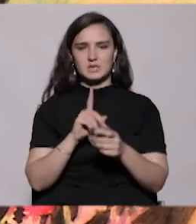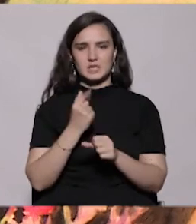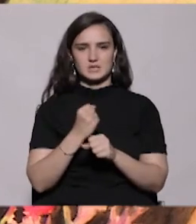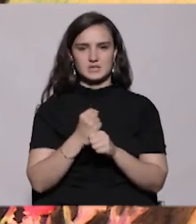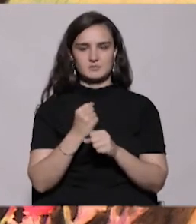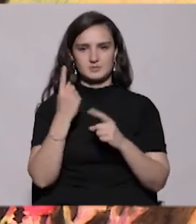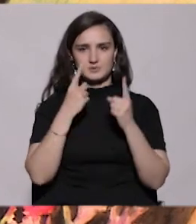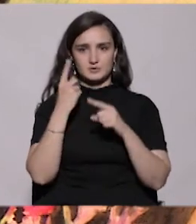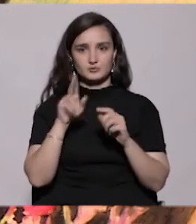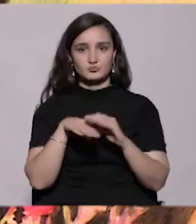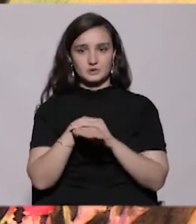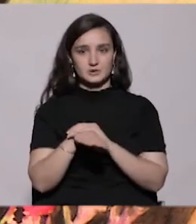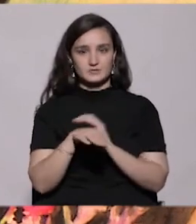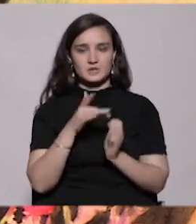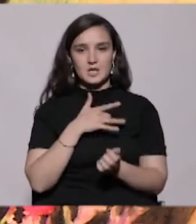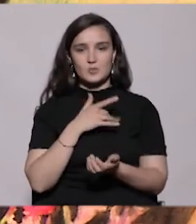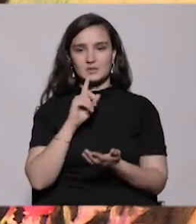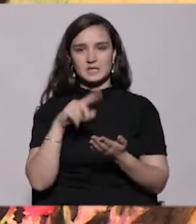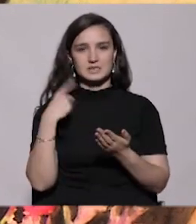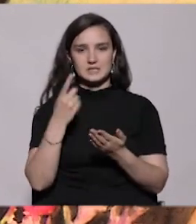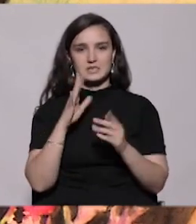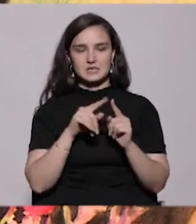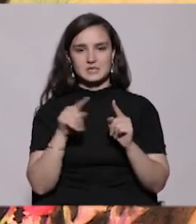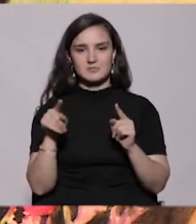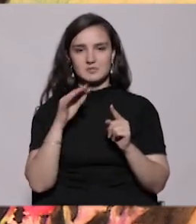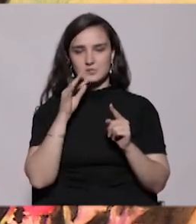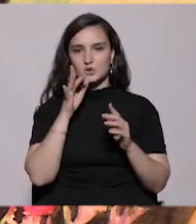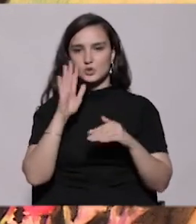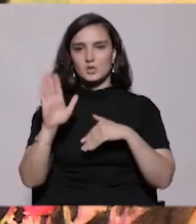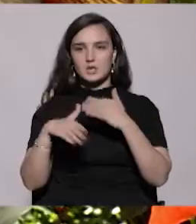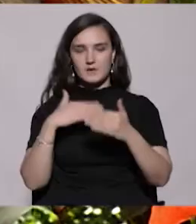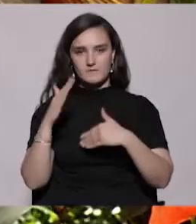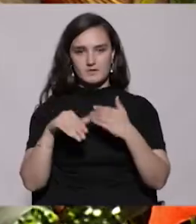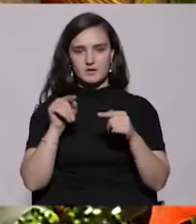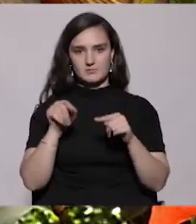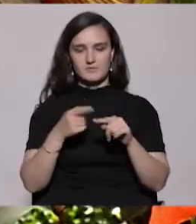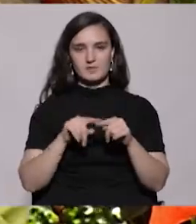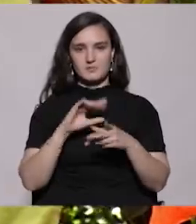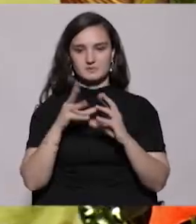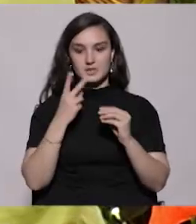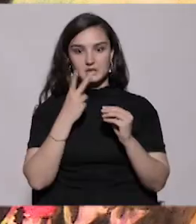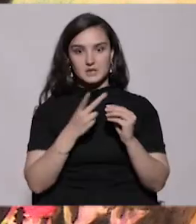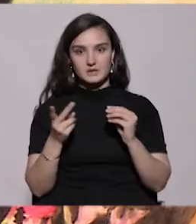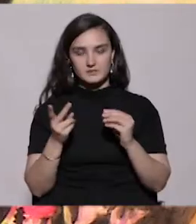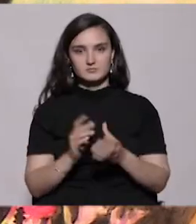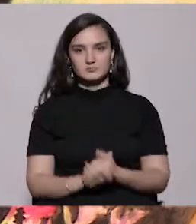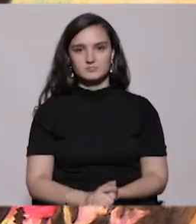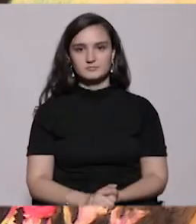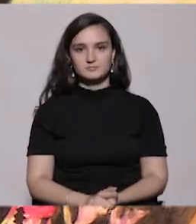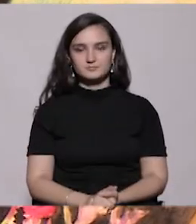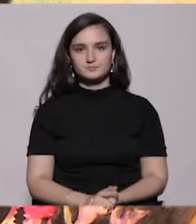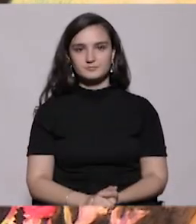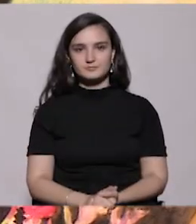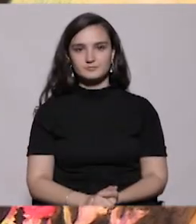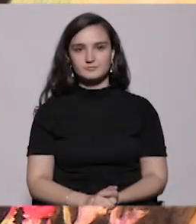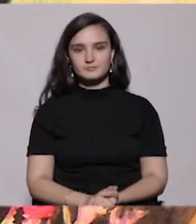რაღაცებს და შეინახავთ. დავშოთ ერთი წლის გექნებათ ას. მერე დრო რო გავადა აი ამას გადახედავთ აი ამას